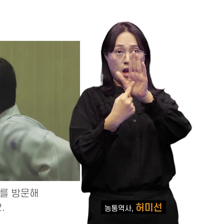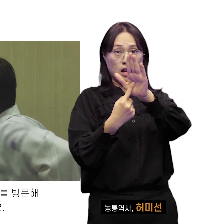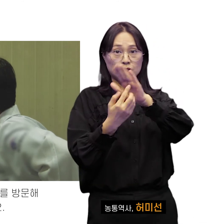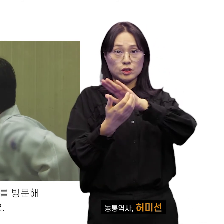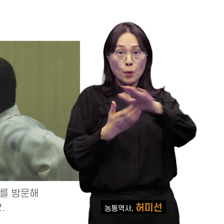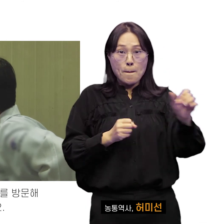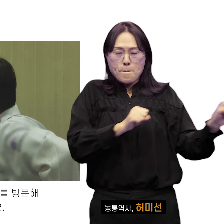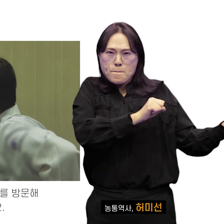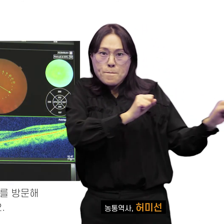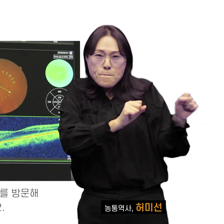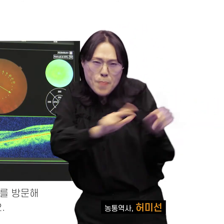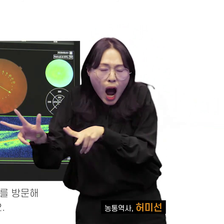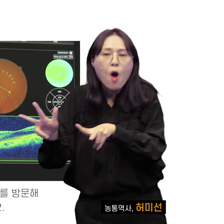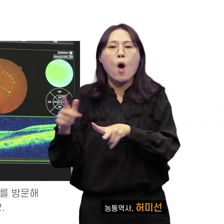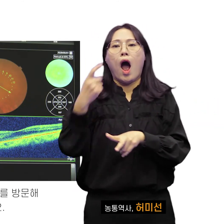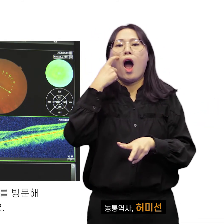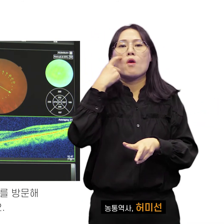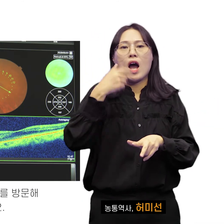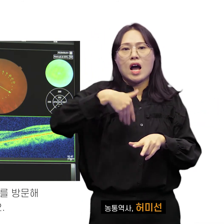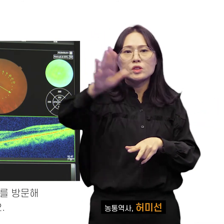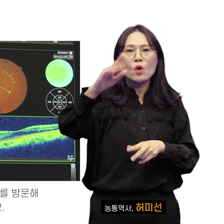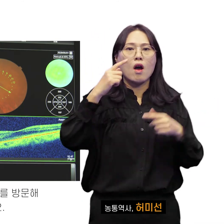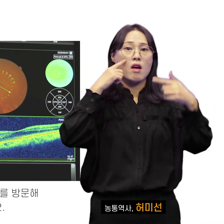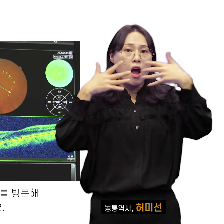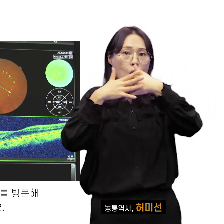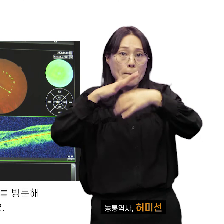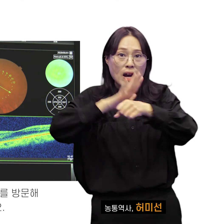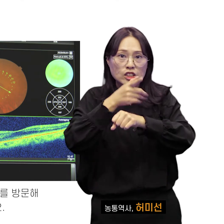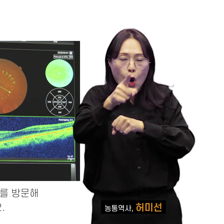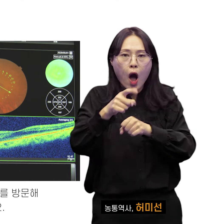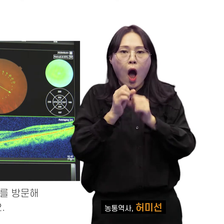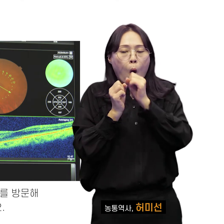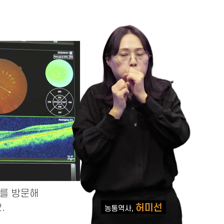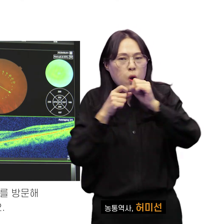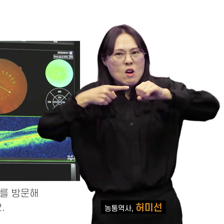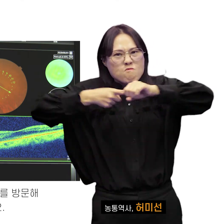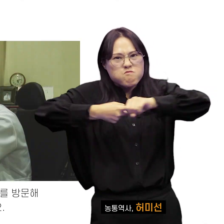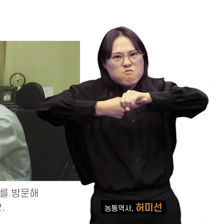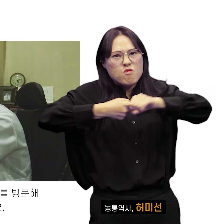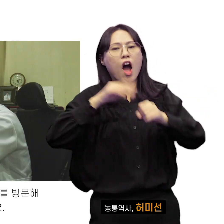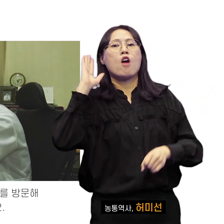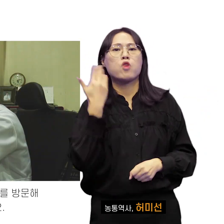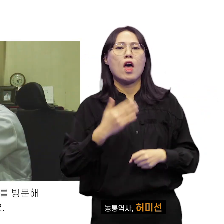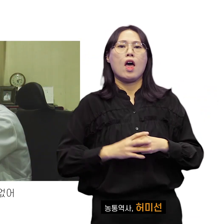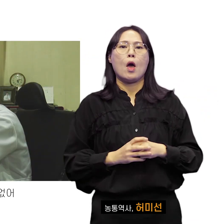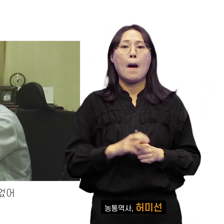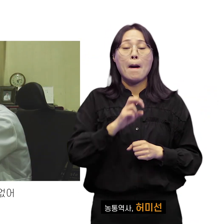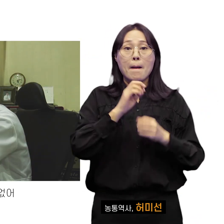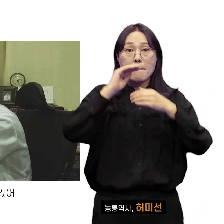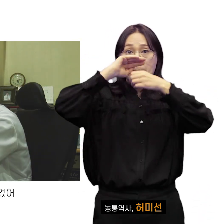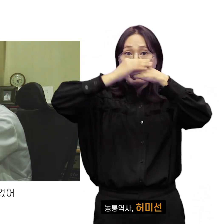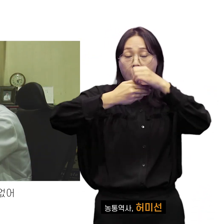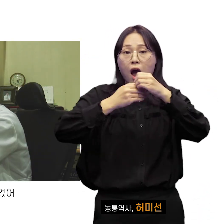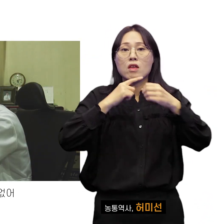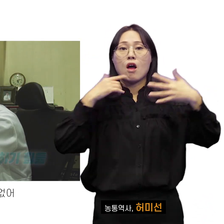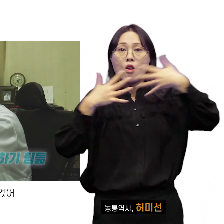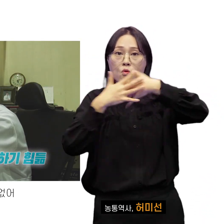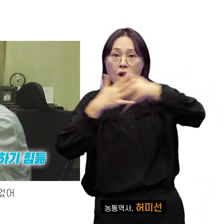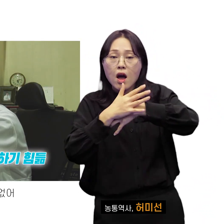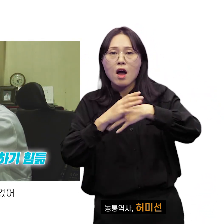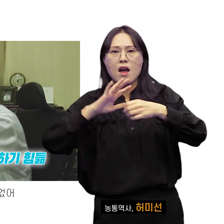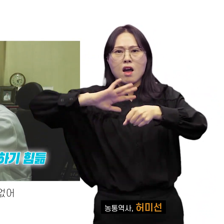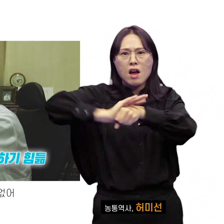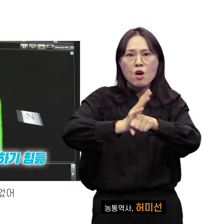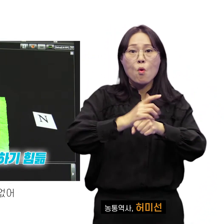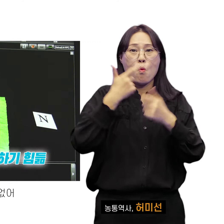증상이 나타나면 곧바로 안과를 방문해 막힌 혈관을 뚫을 수 있어야 하는데요. 망막 혈관 폐쇄는